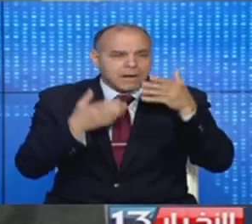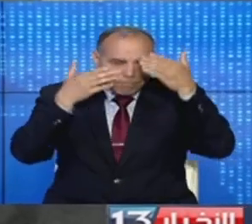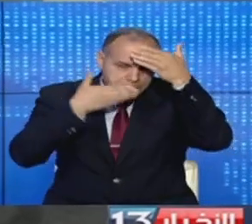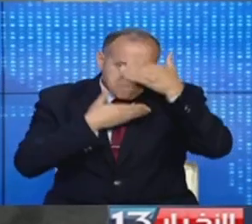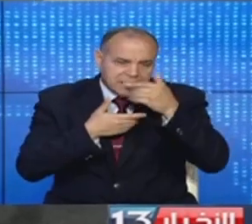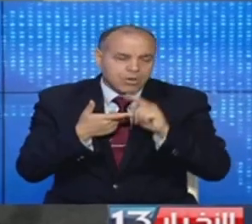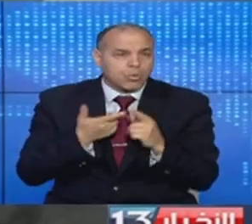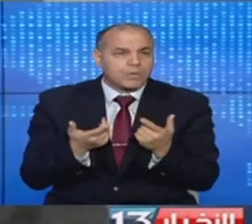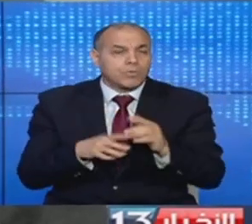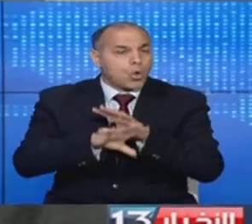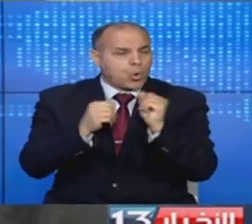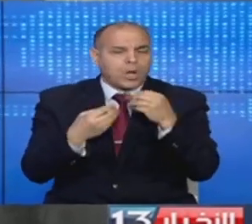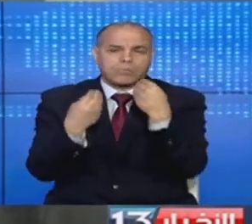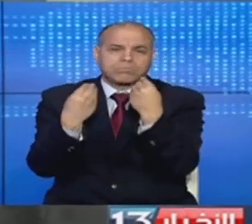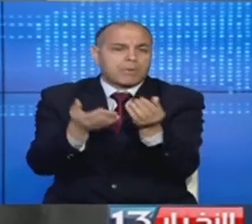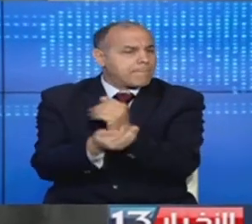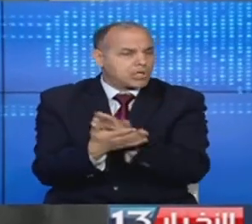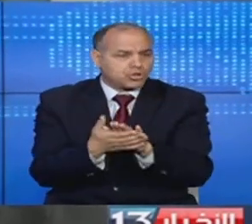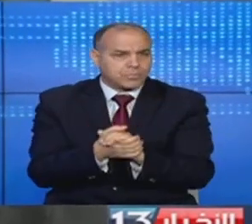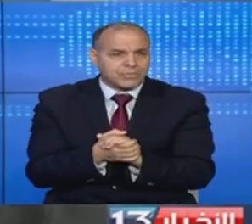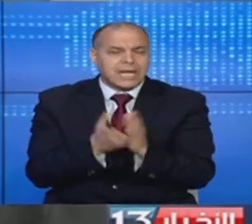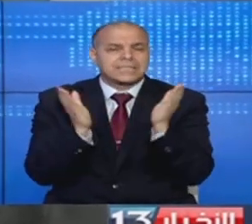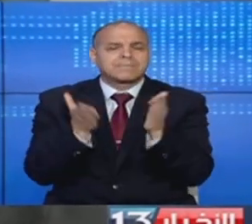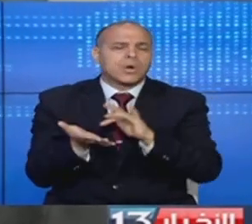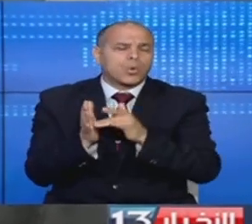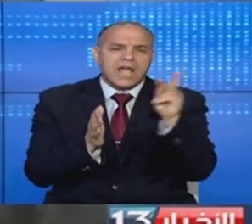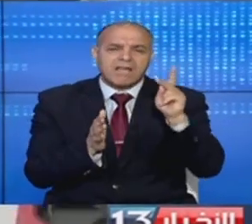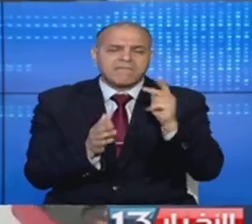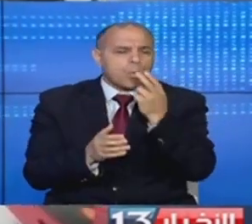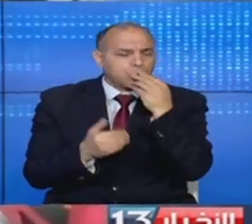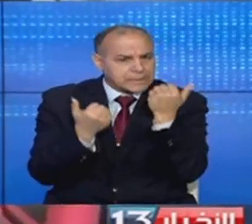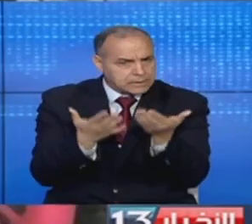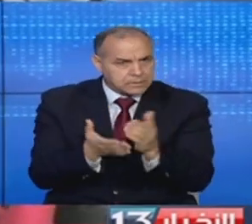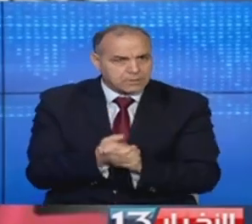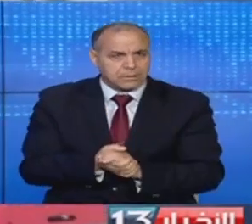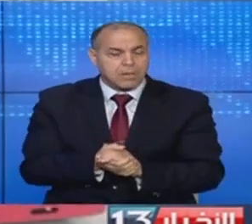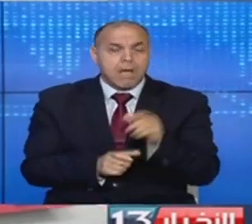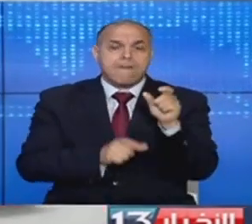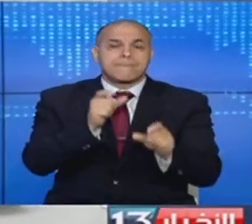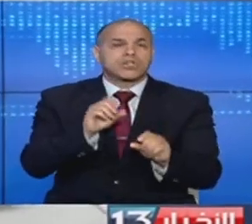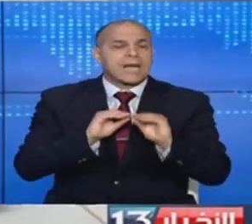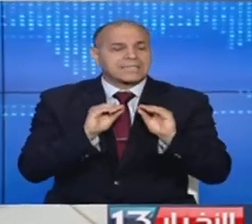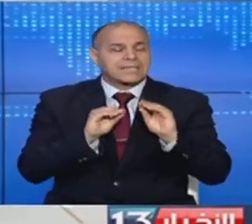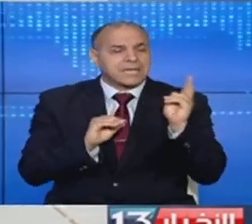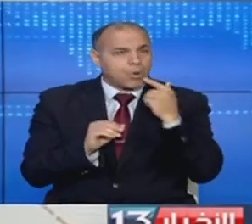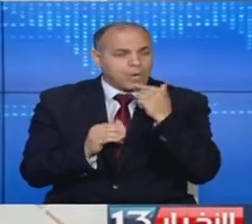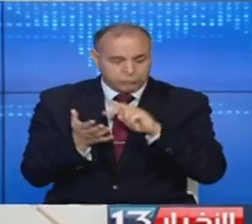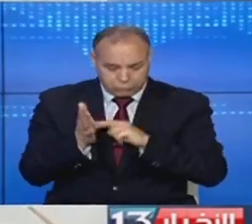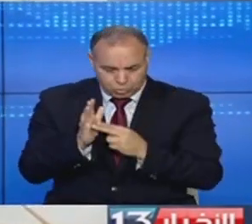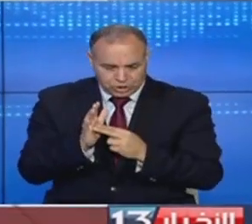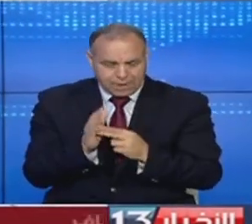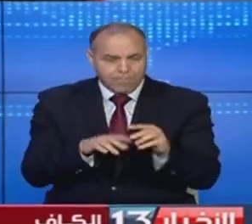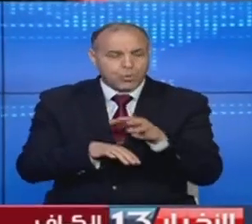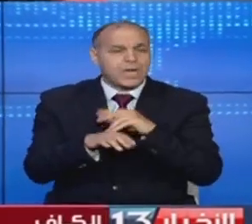كلها فرجينا نسبت كيف للامن عدد من اساتذه التربيه التكنولوجيه بولايه